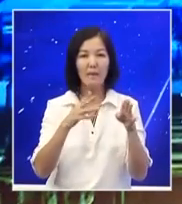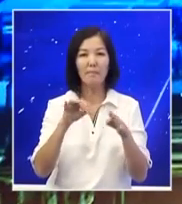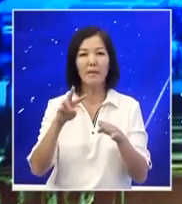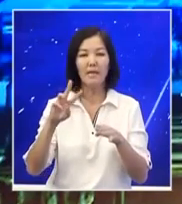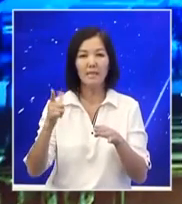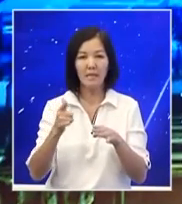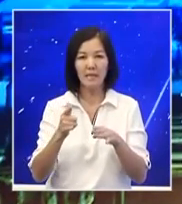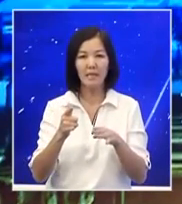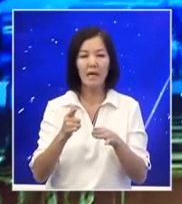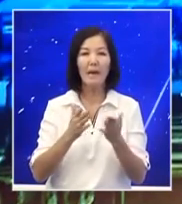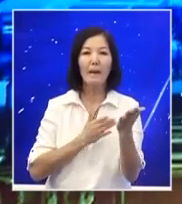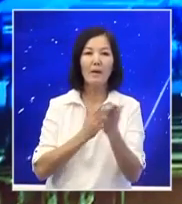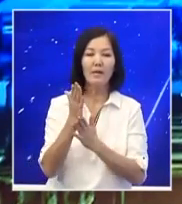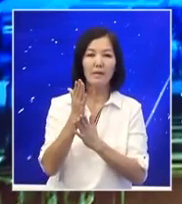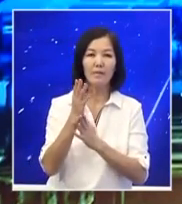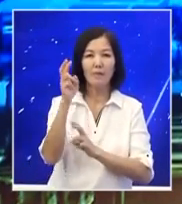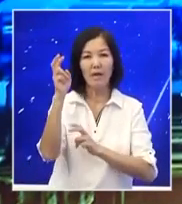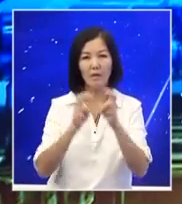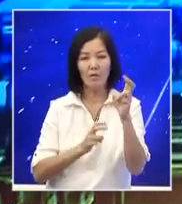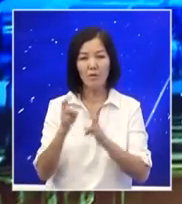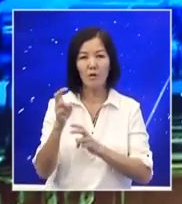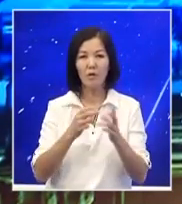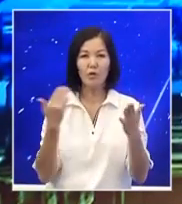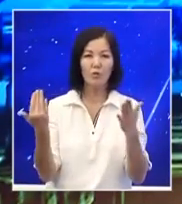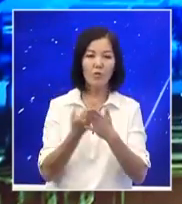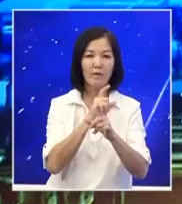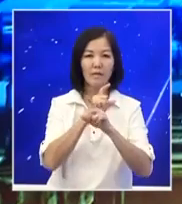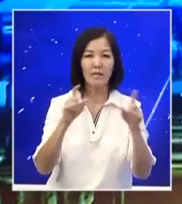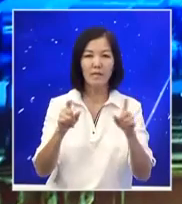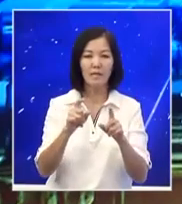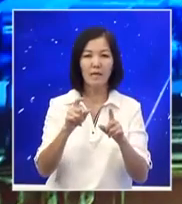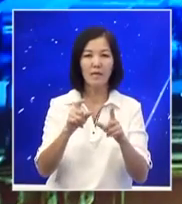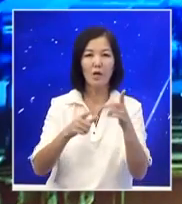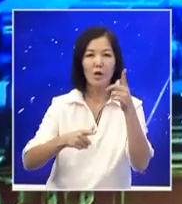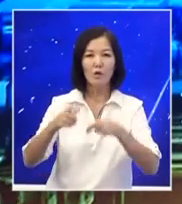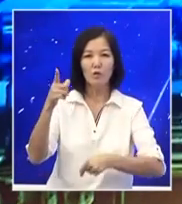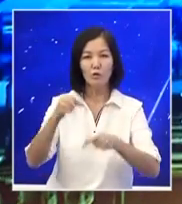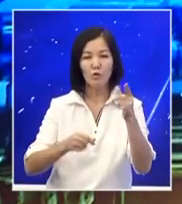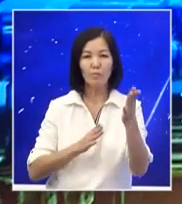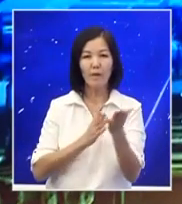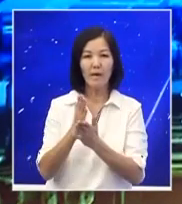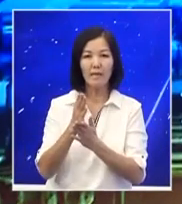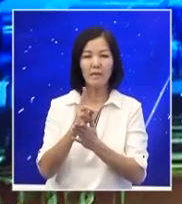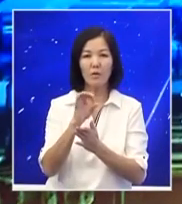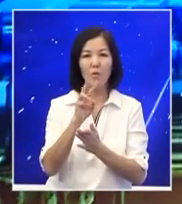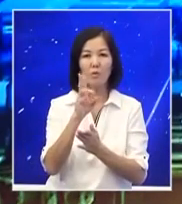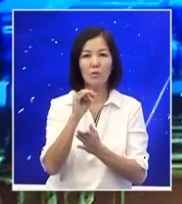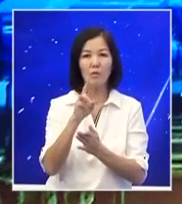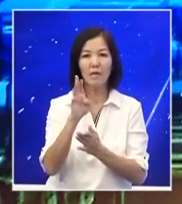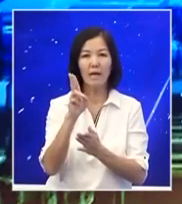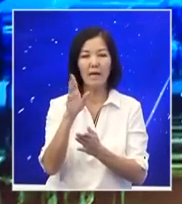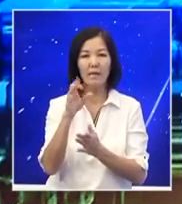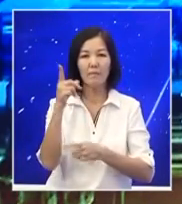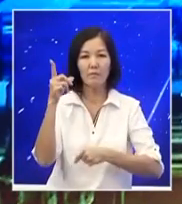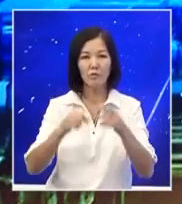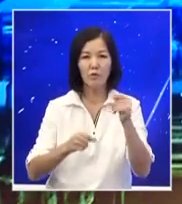Салымды саланың бірі агроөнеркәсіп кешені, заманауи нысандардың бір парасы сүт бағытында. Бірі Көксудағы Кәрімов сүт